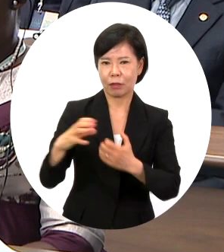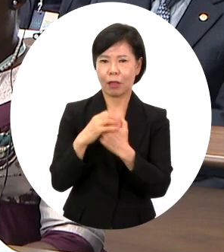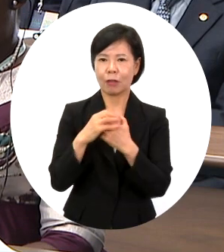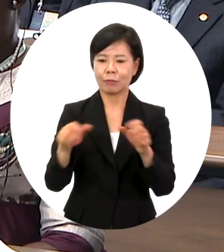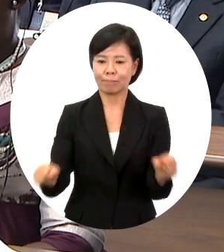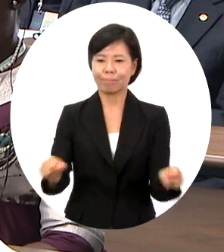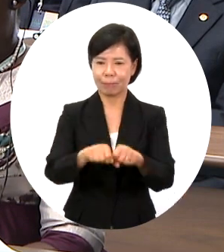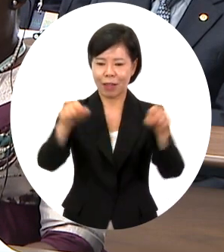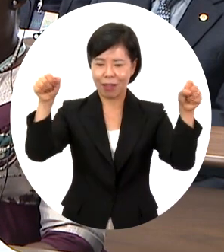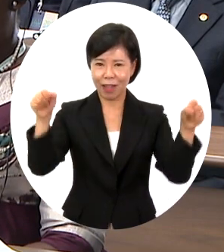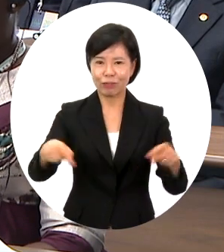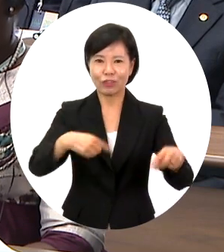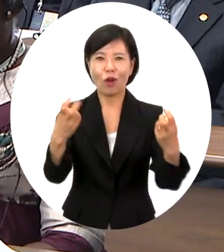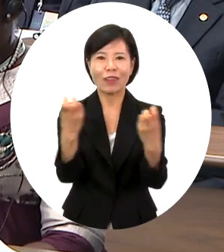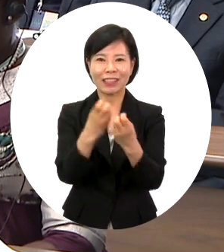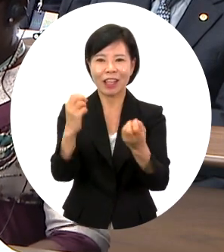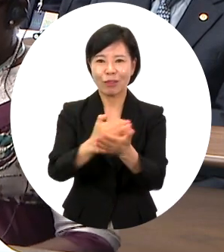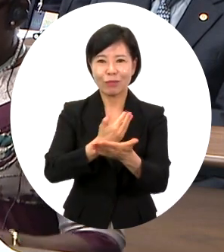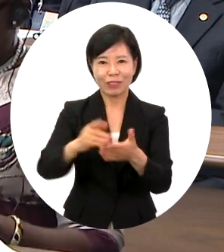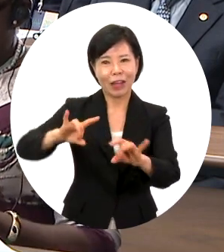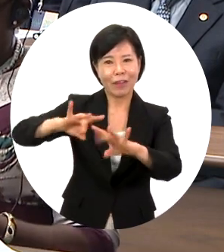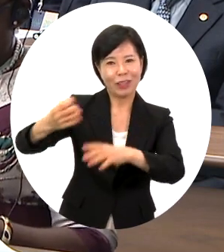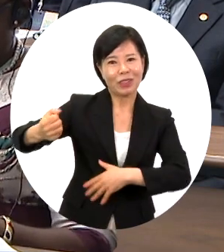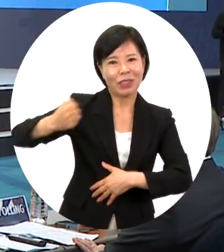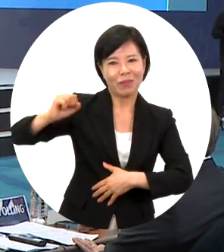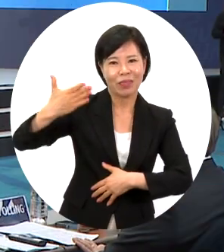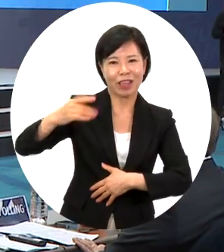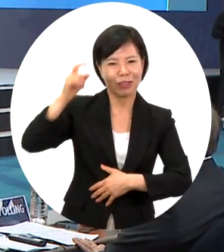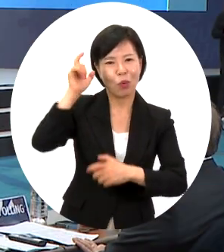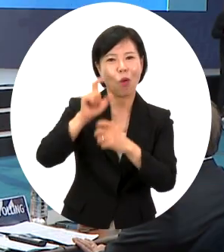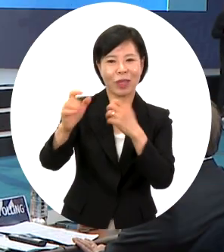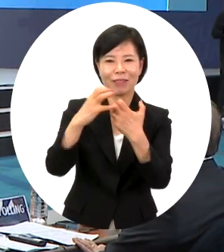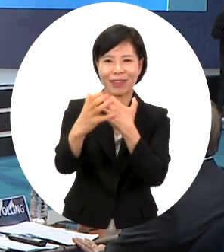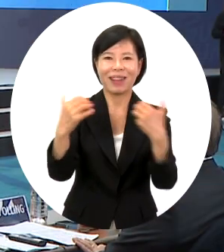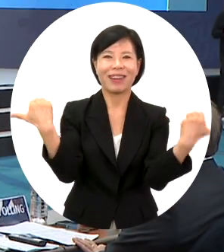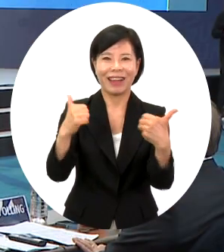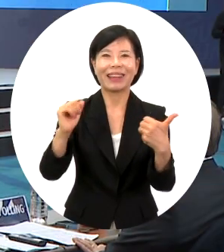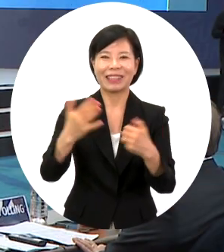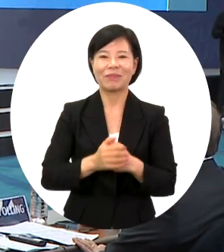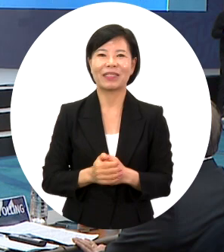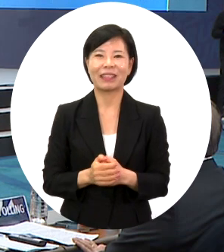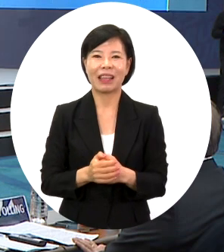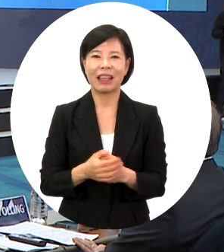플랫폼을 통해 그린 수소 정책과 분산 에너지 방향을 모색할 방침입니다.